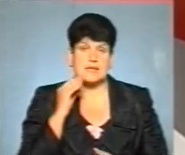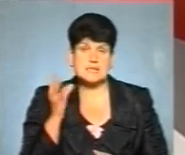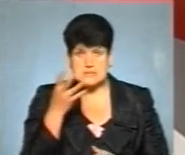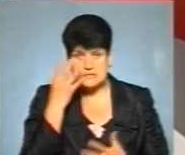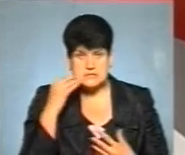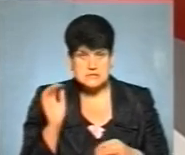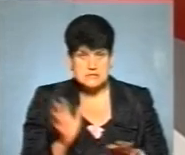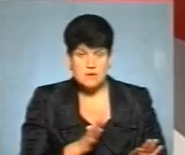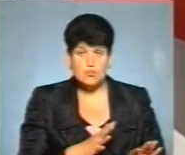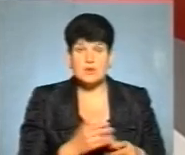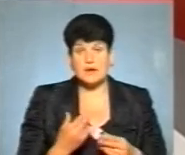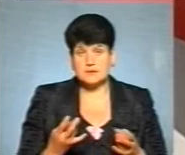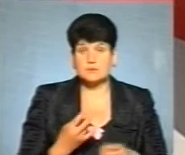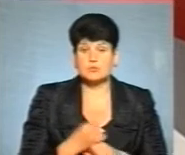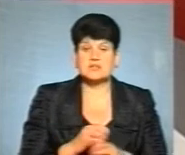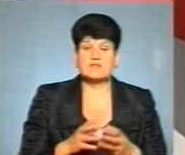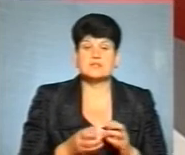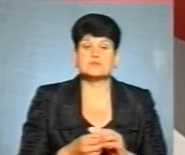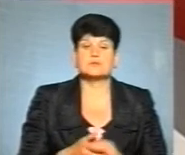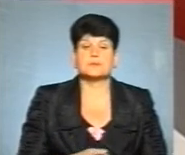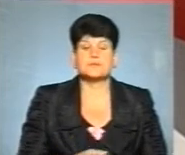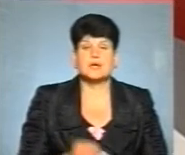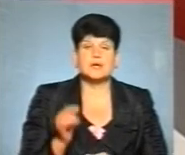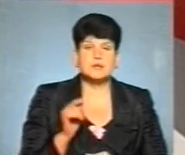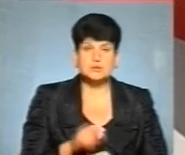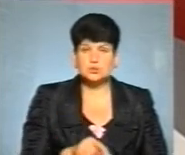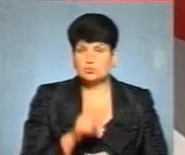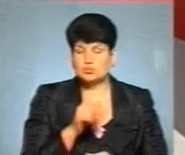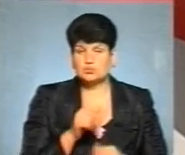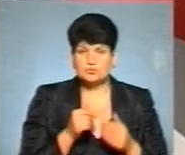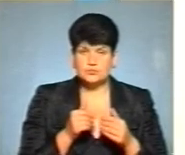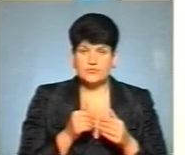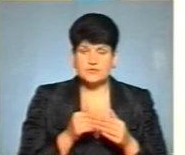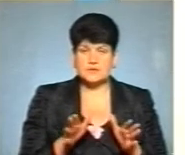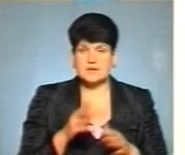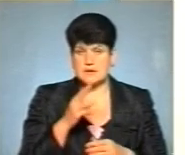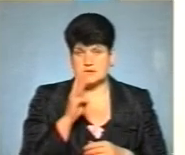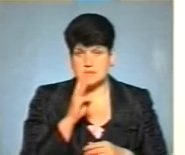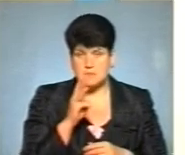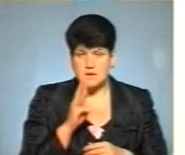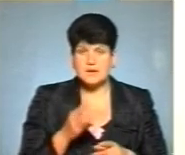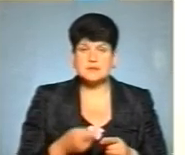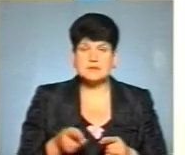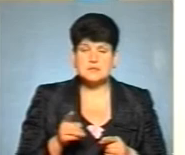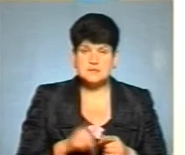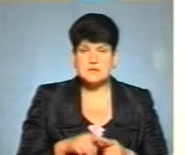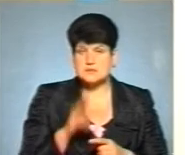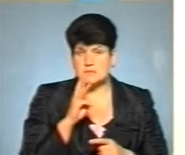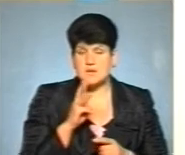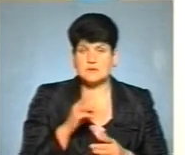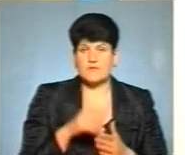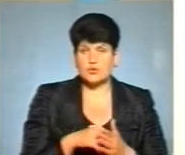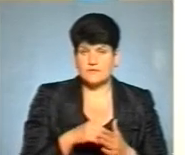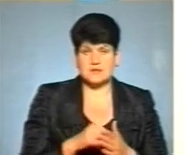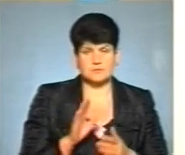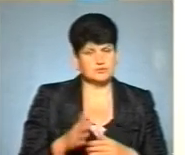Але потрібно з цього робити нам висновки всім. Тому і детінізація, як я сказав, заробітної плати, тобто те ж саме заробітна плата в конвертах, вона буде зараз